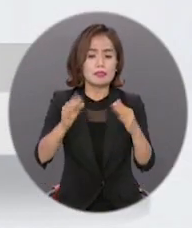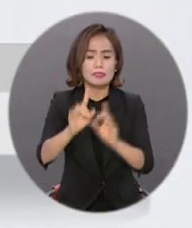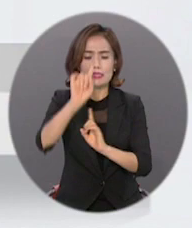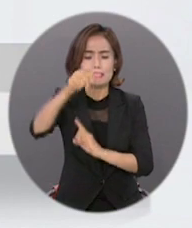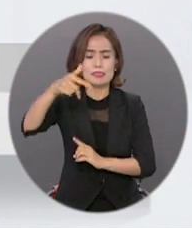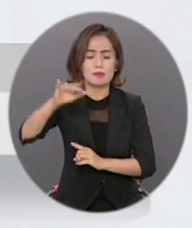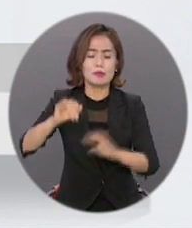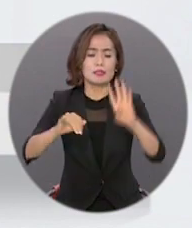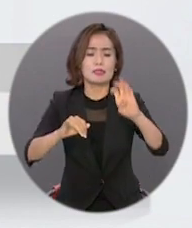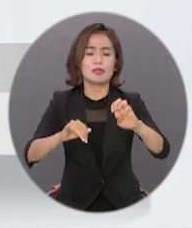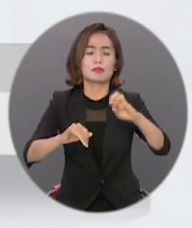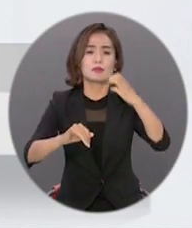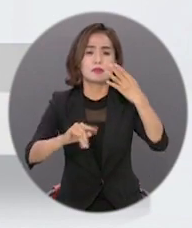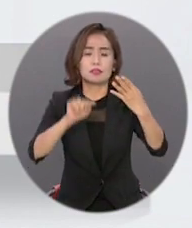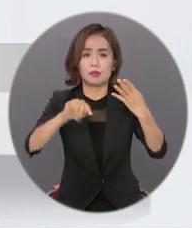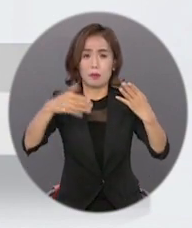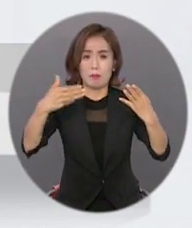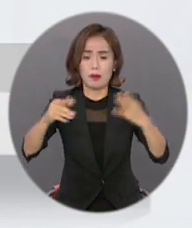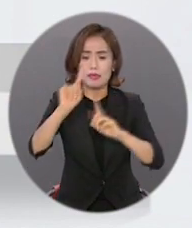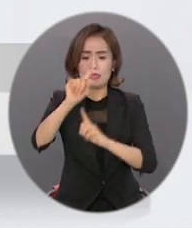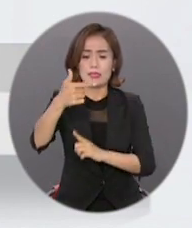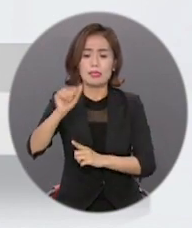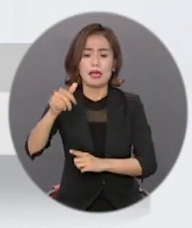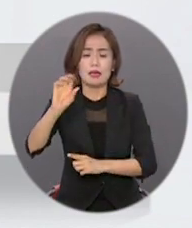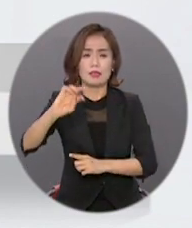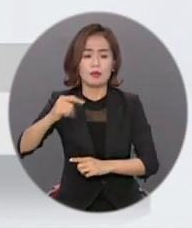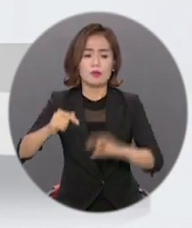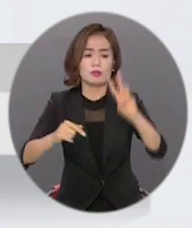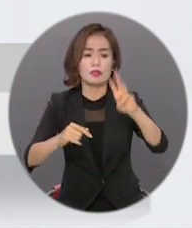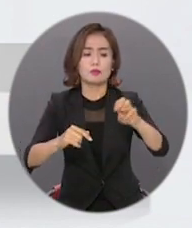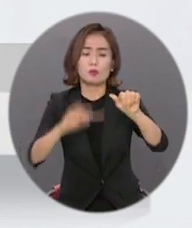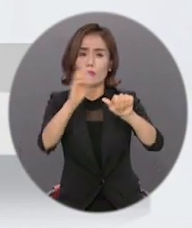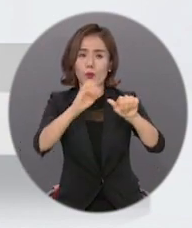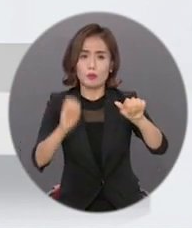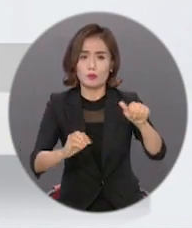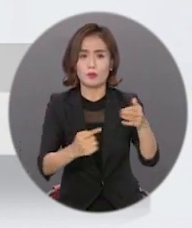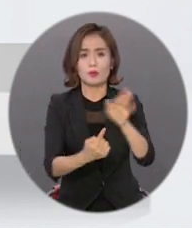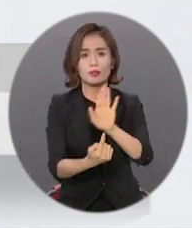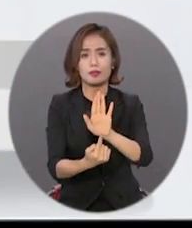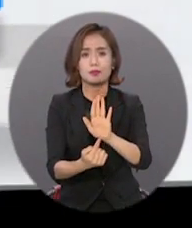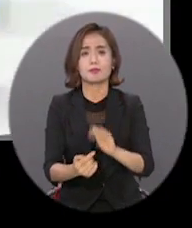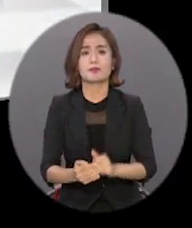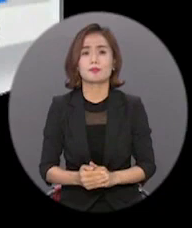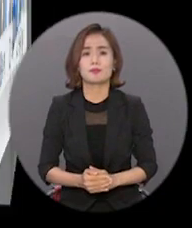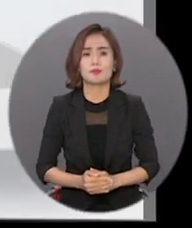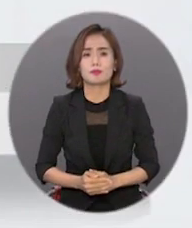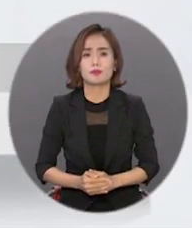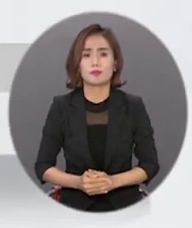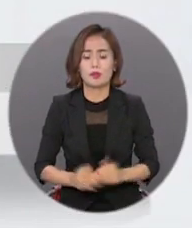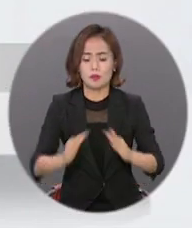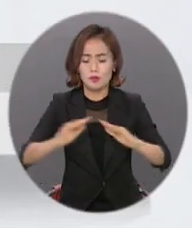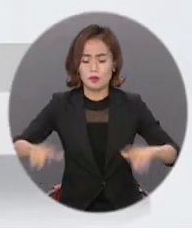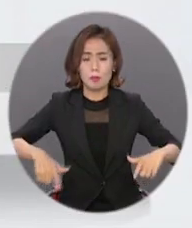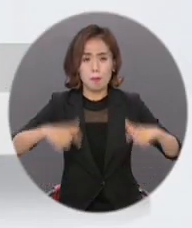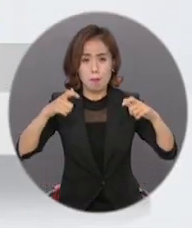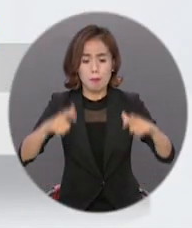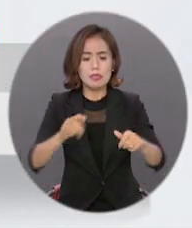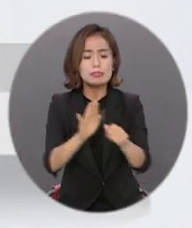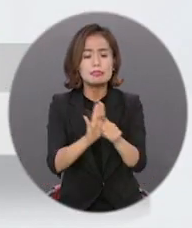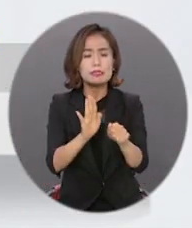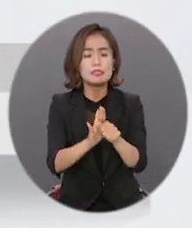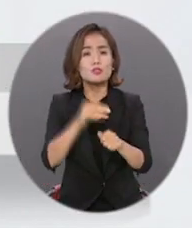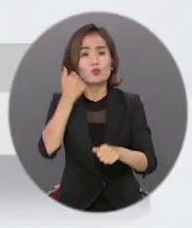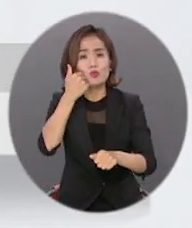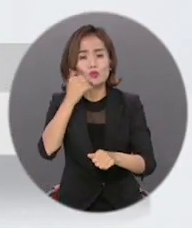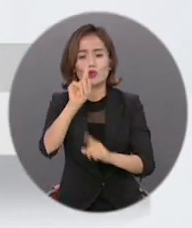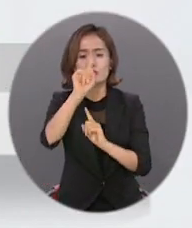후보가 44.8% 이낙연 후보가 35% 를 차지했습니다 전남 적 민주당 지칭 은